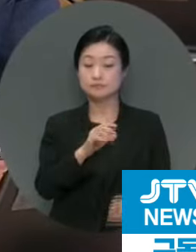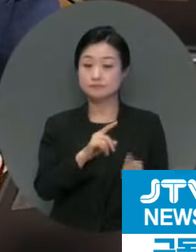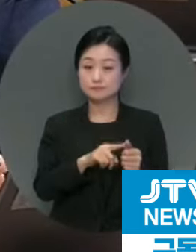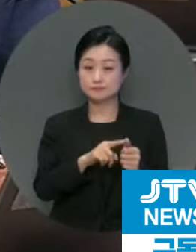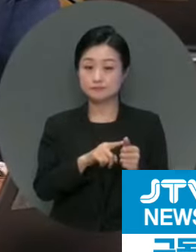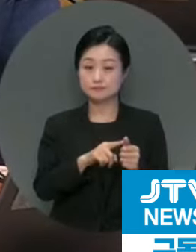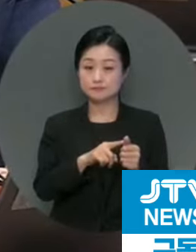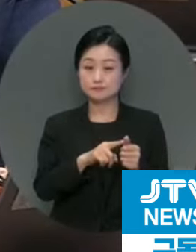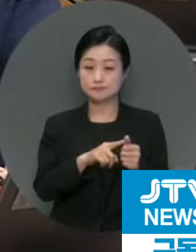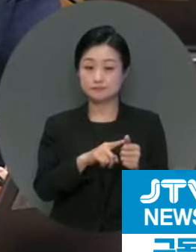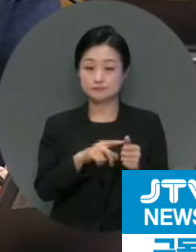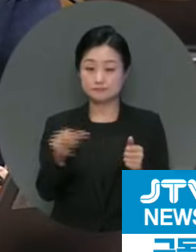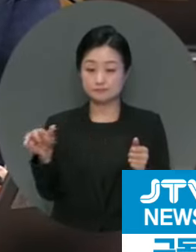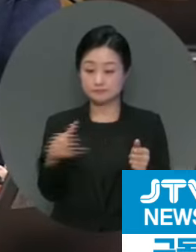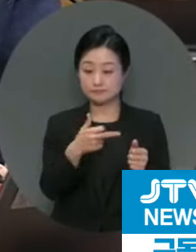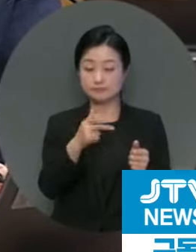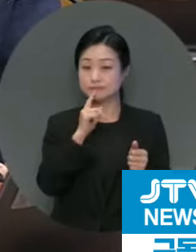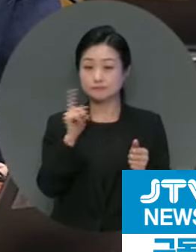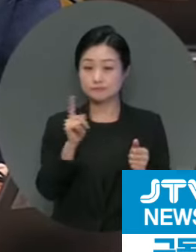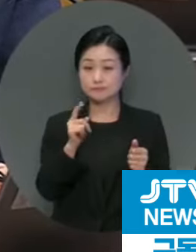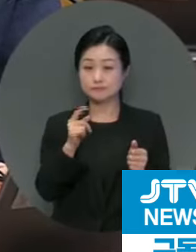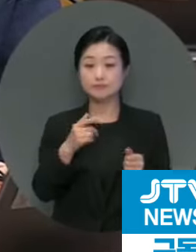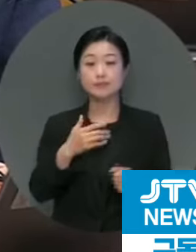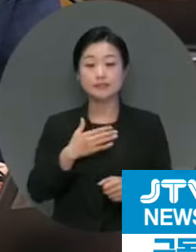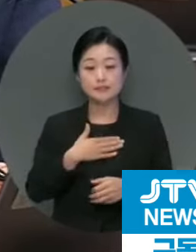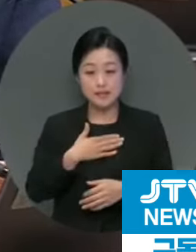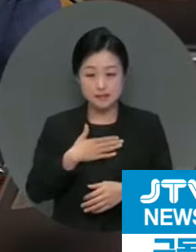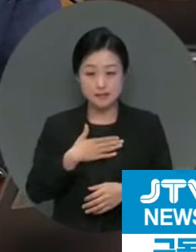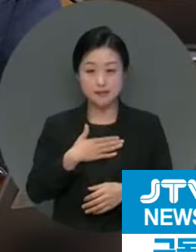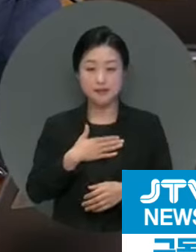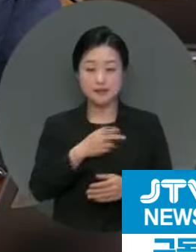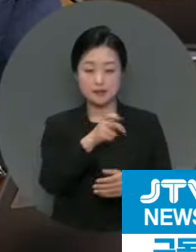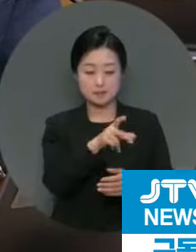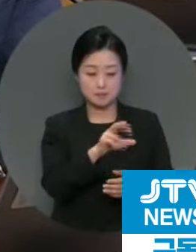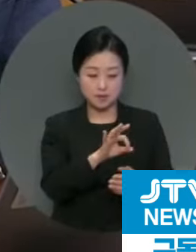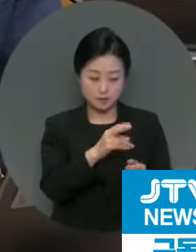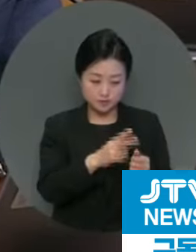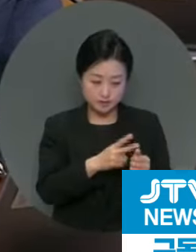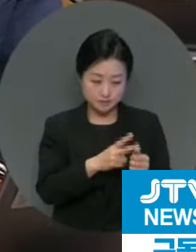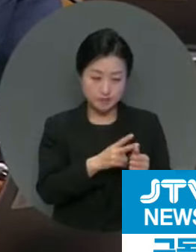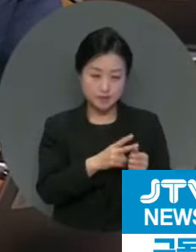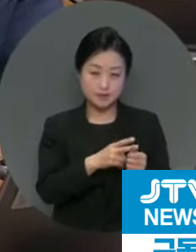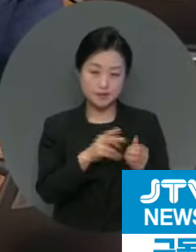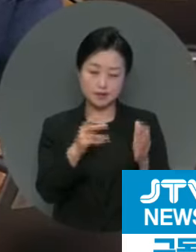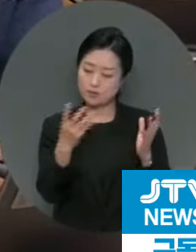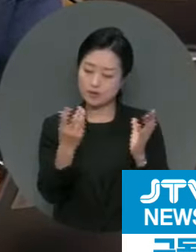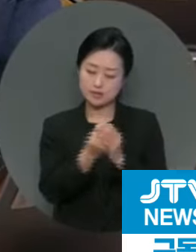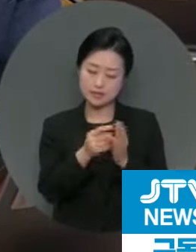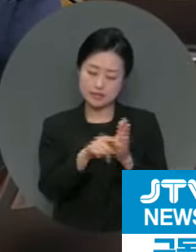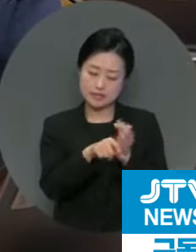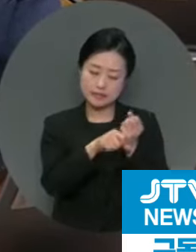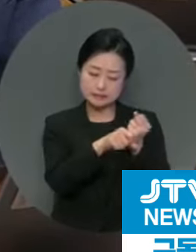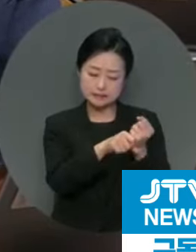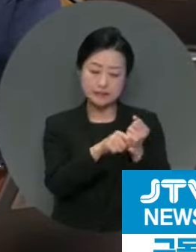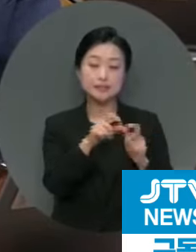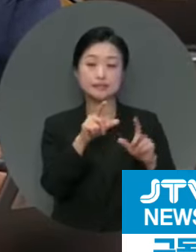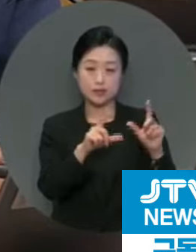씨에게 이렇게 카톡을 남겼죠. 제가 명 선생님께 완전 의지하는 상황.